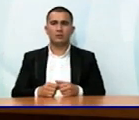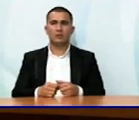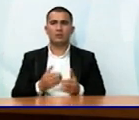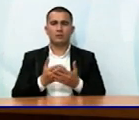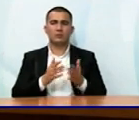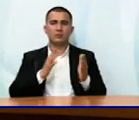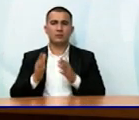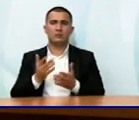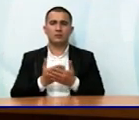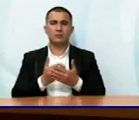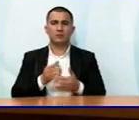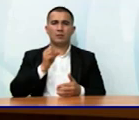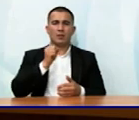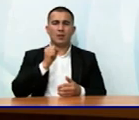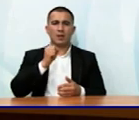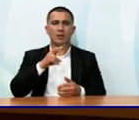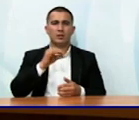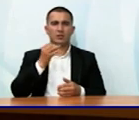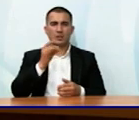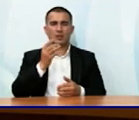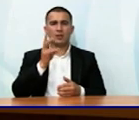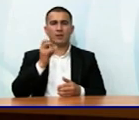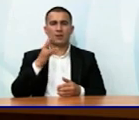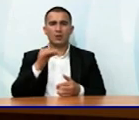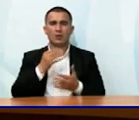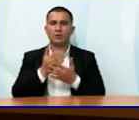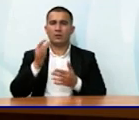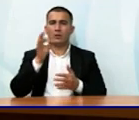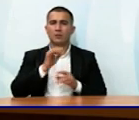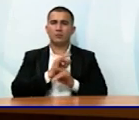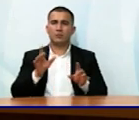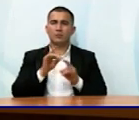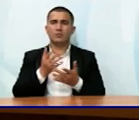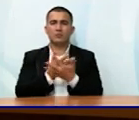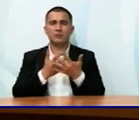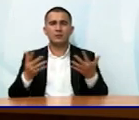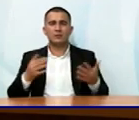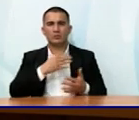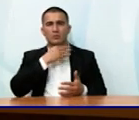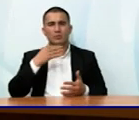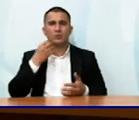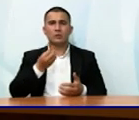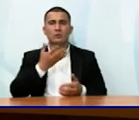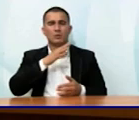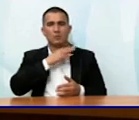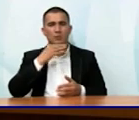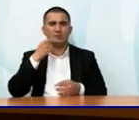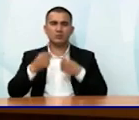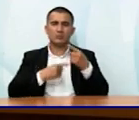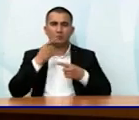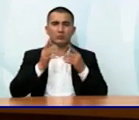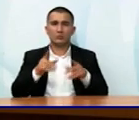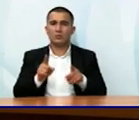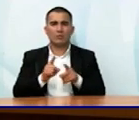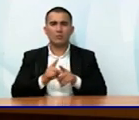Keyin siz Alisher Navoiy haqida gaplashgansiz. Alisher Navoiy haqida har qancha gapirsak kam. Alisher Navoiy